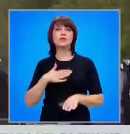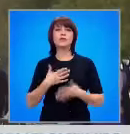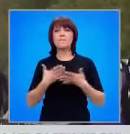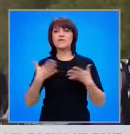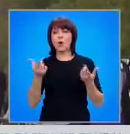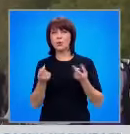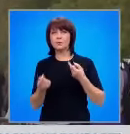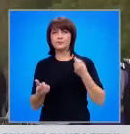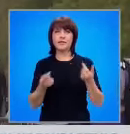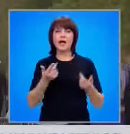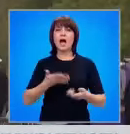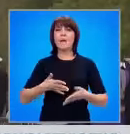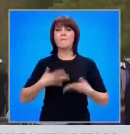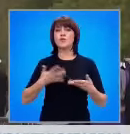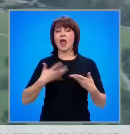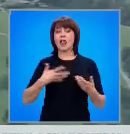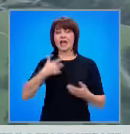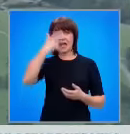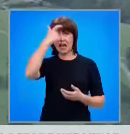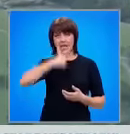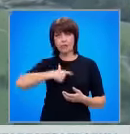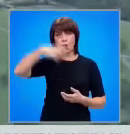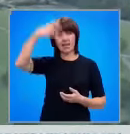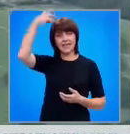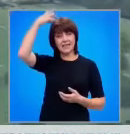пожелани лично от кралицата приживе.